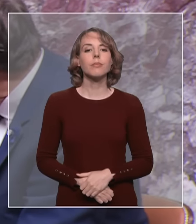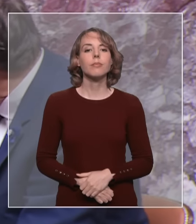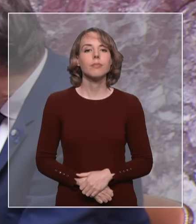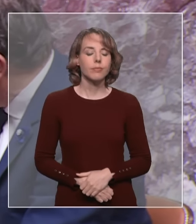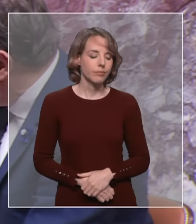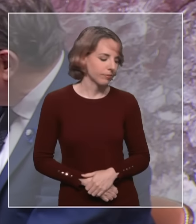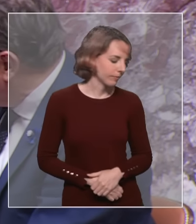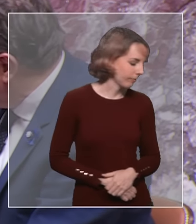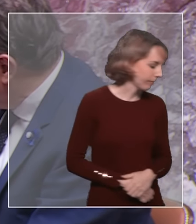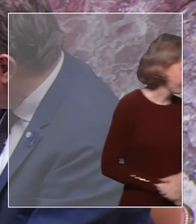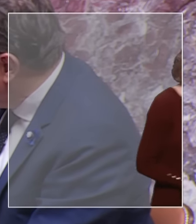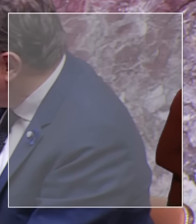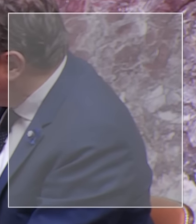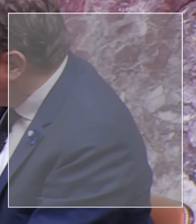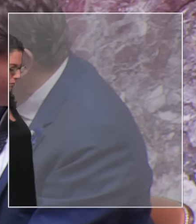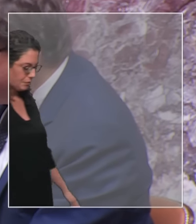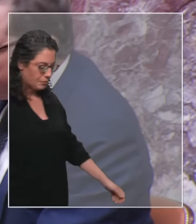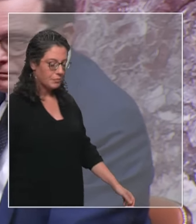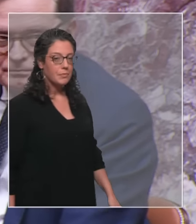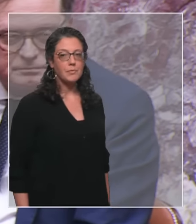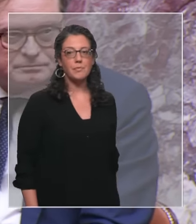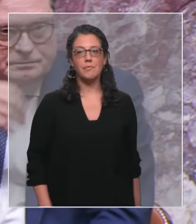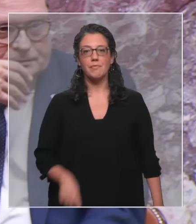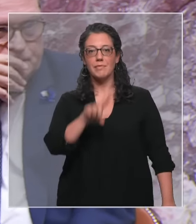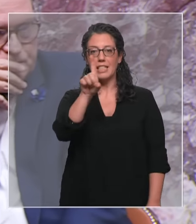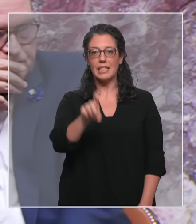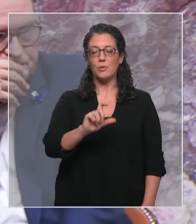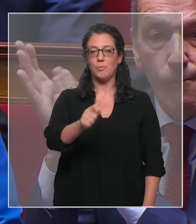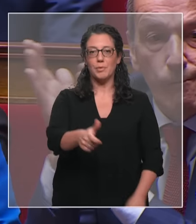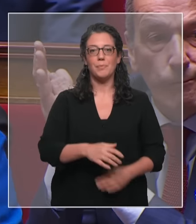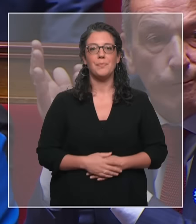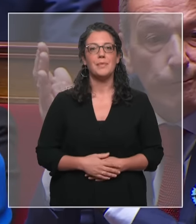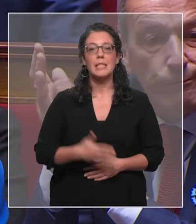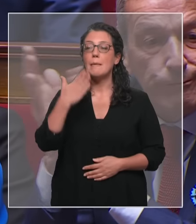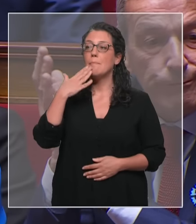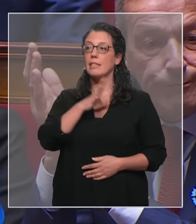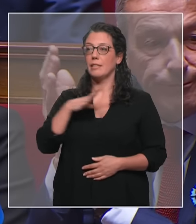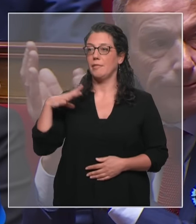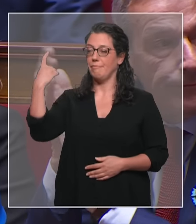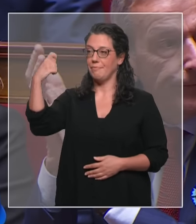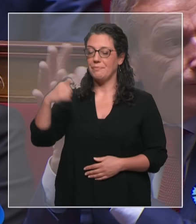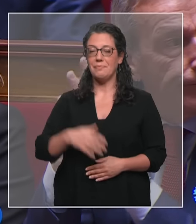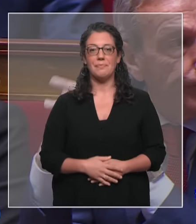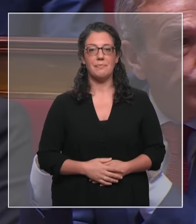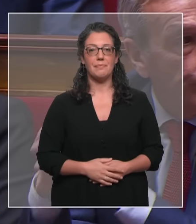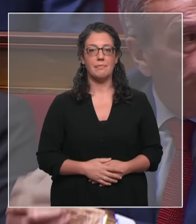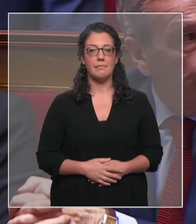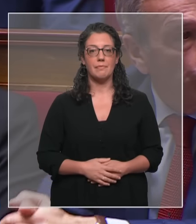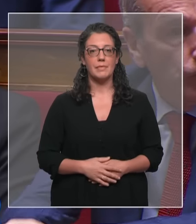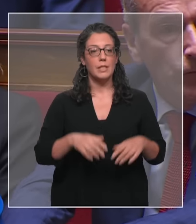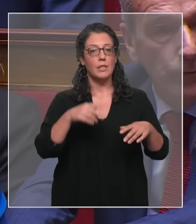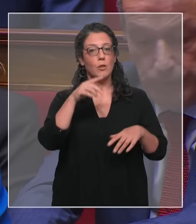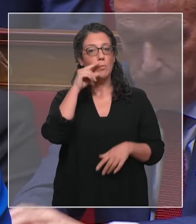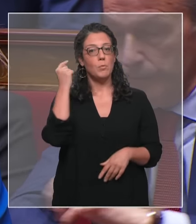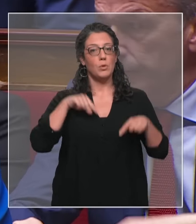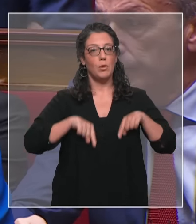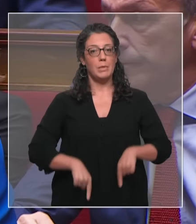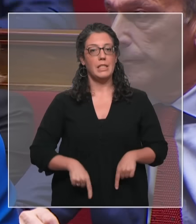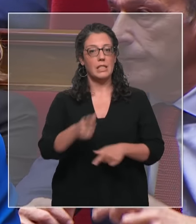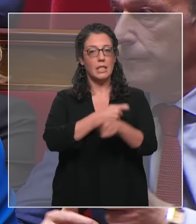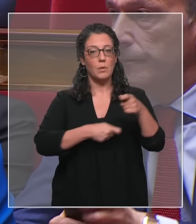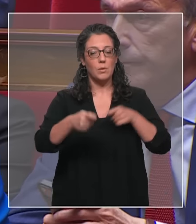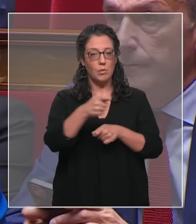La parole est à Madame Danielle Brûlebois pour le groupe EPR. Merci, Madame la Présidente. Ma question s'adresse à Monsieur le ministre de